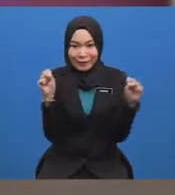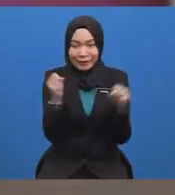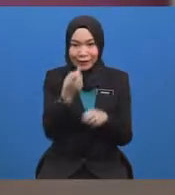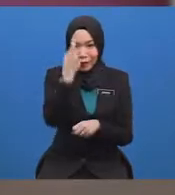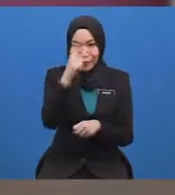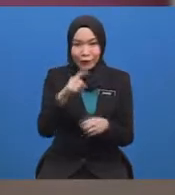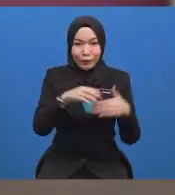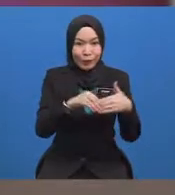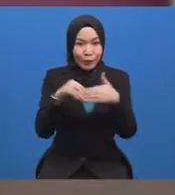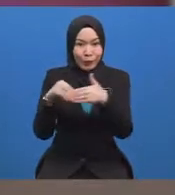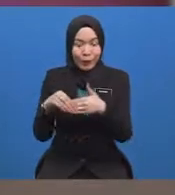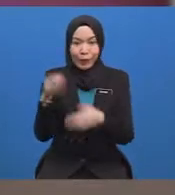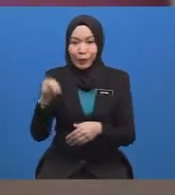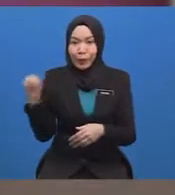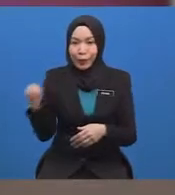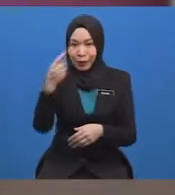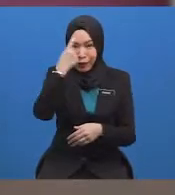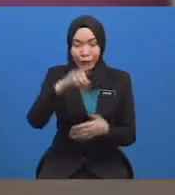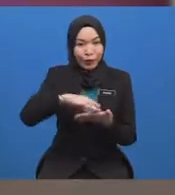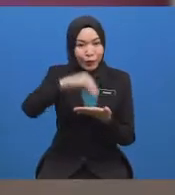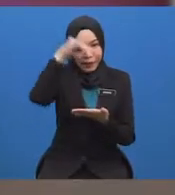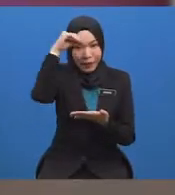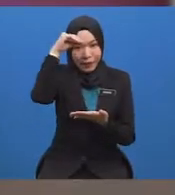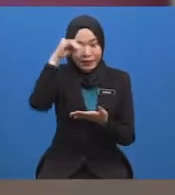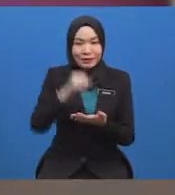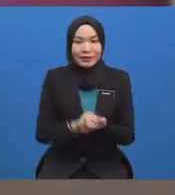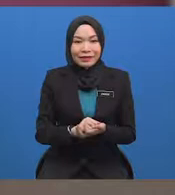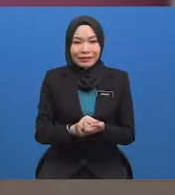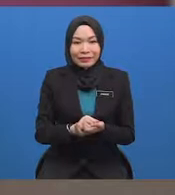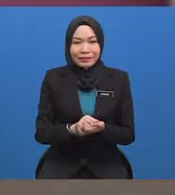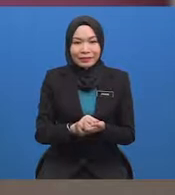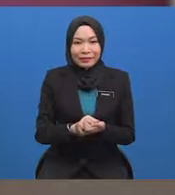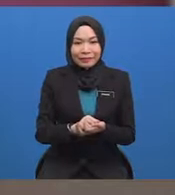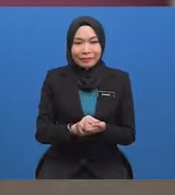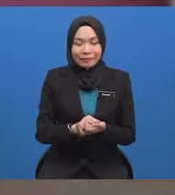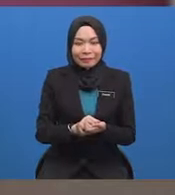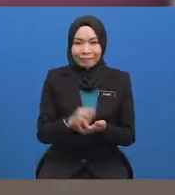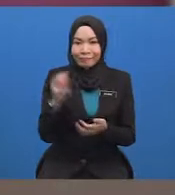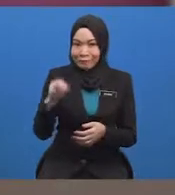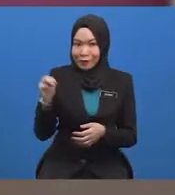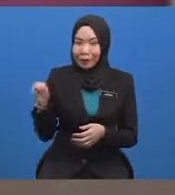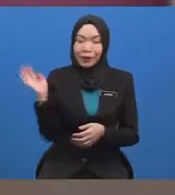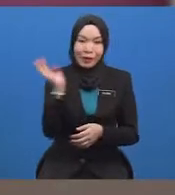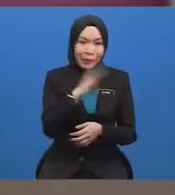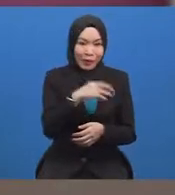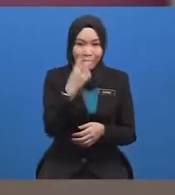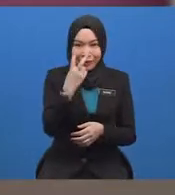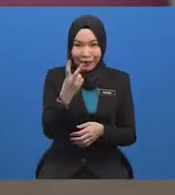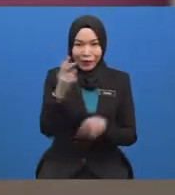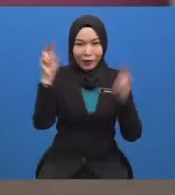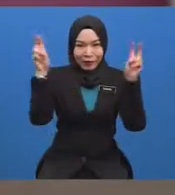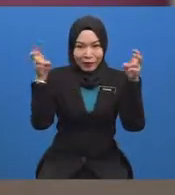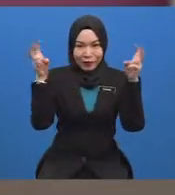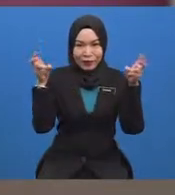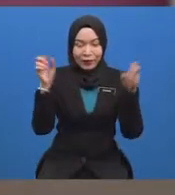mempelajari mata pelajaran geografi murid-murid Mari kita imbas kembali tajuk